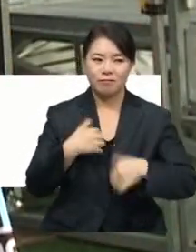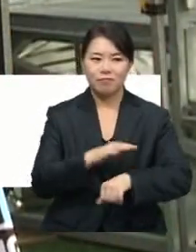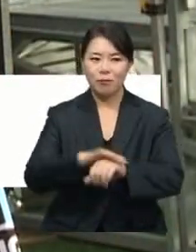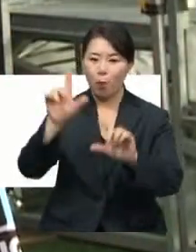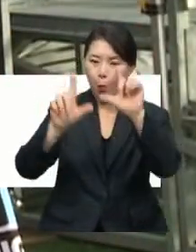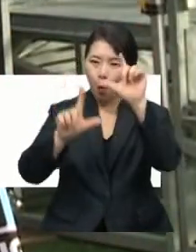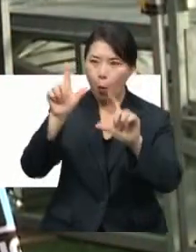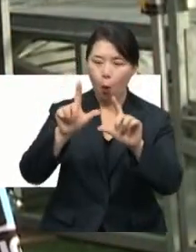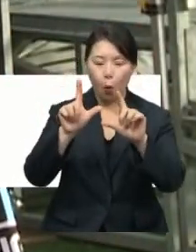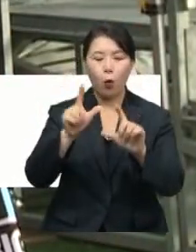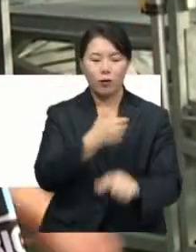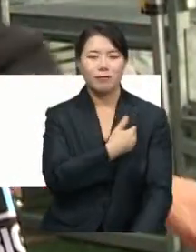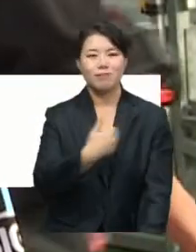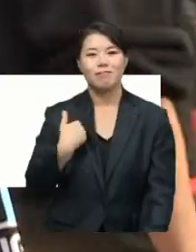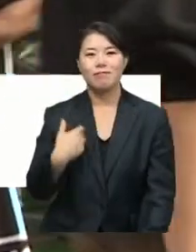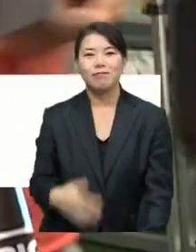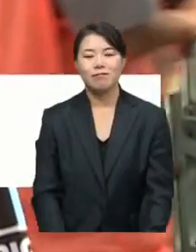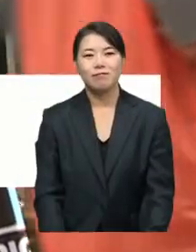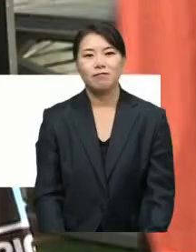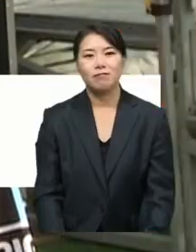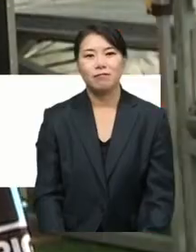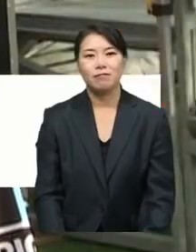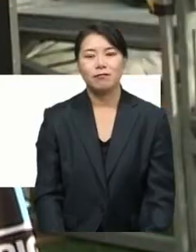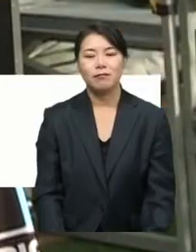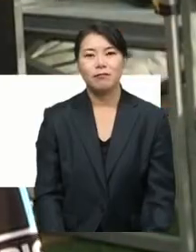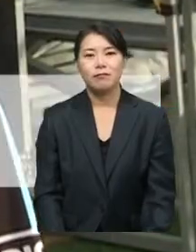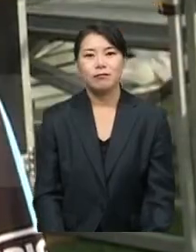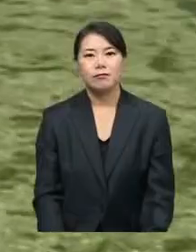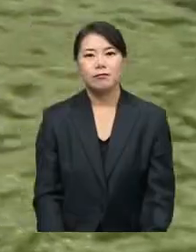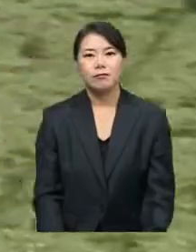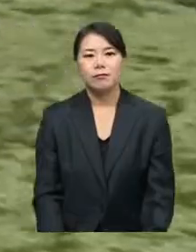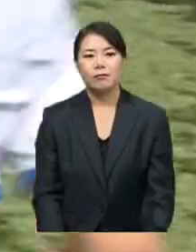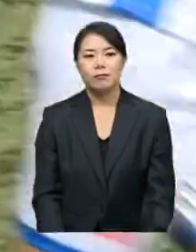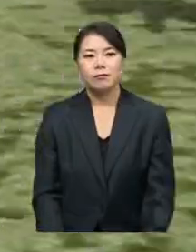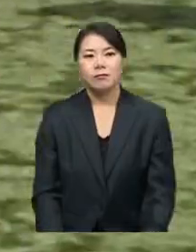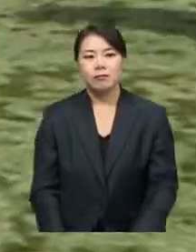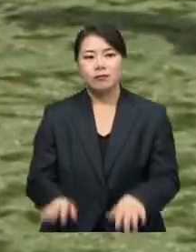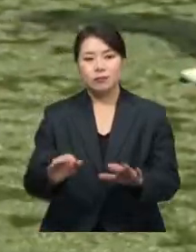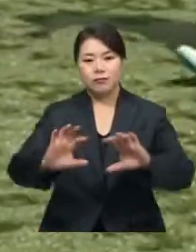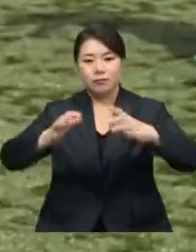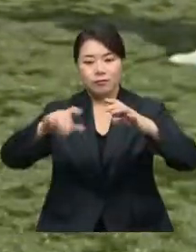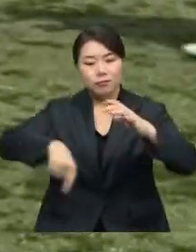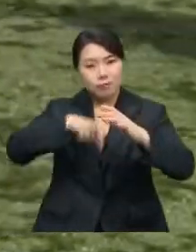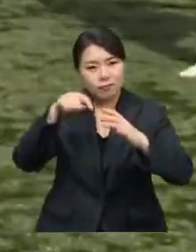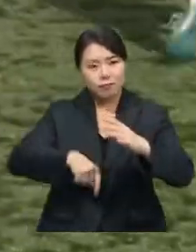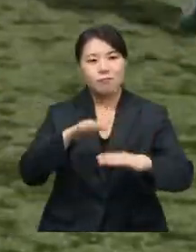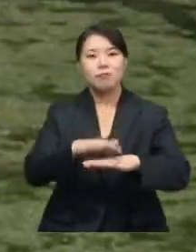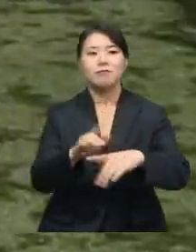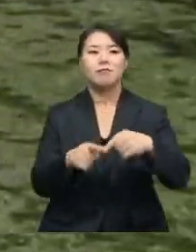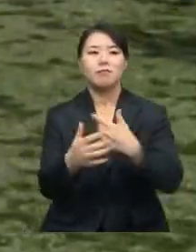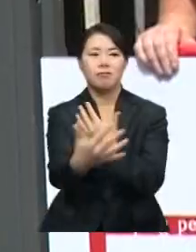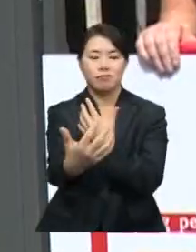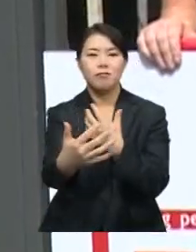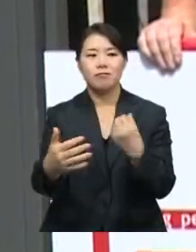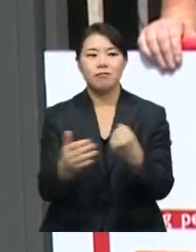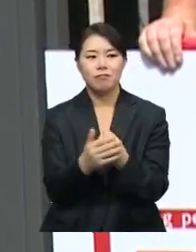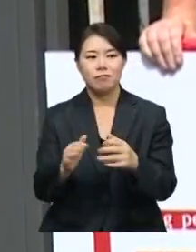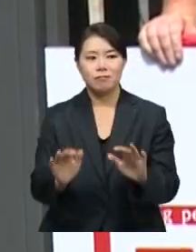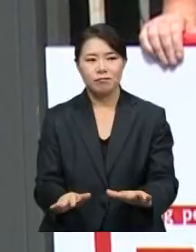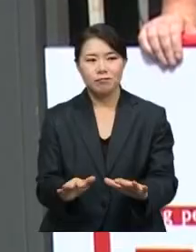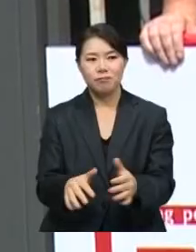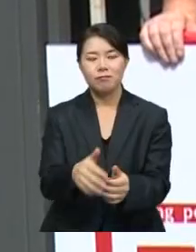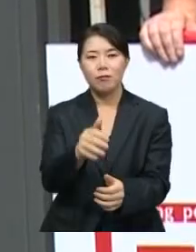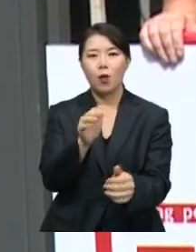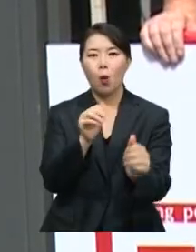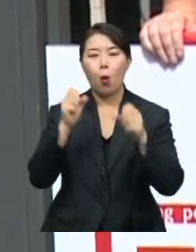즐기는 모습을 좀 보여줘서 네, 만족하고 있습니다. 국내에서 대회가 열리며 시민들의 많은 응원을 받았던 팀